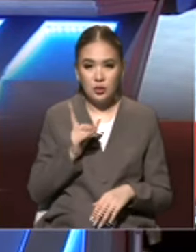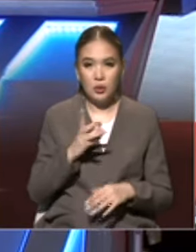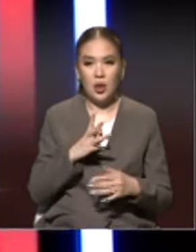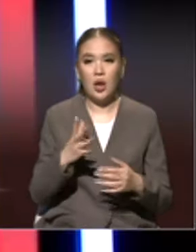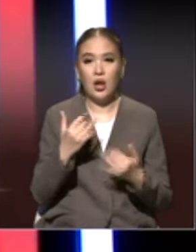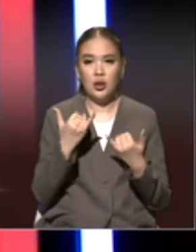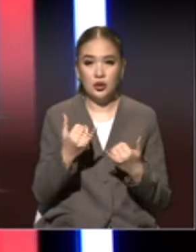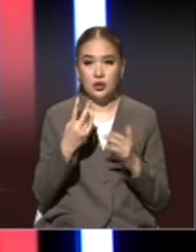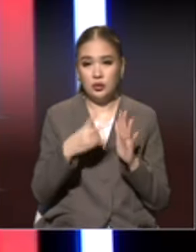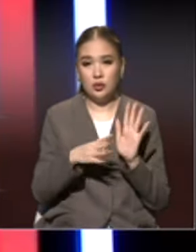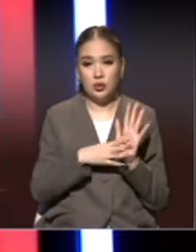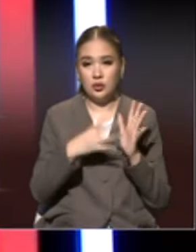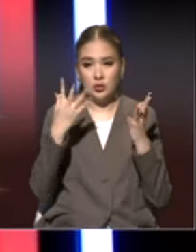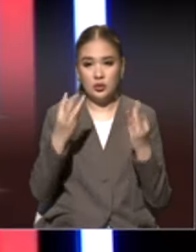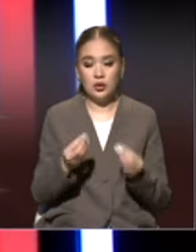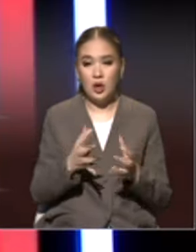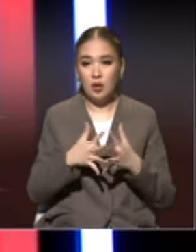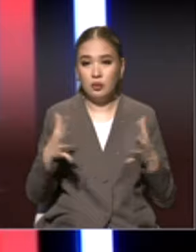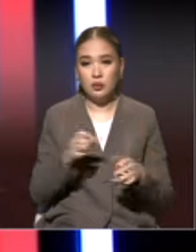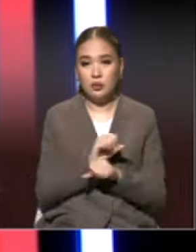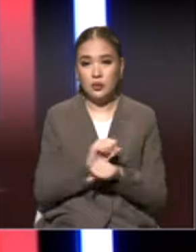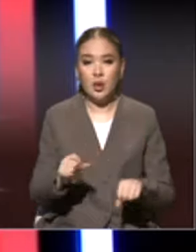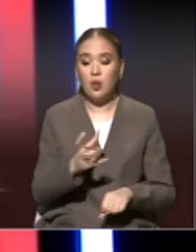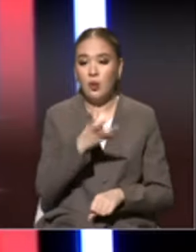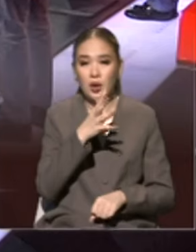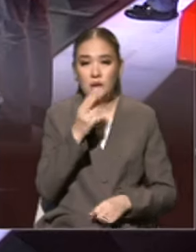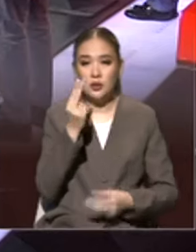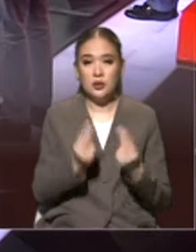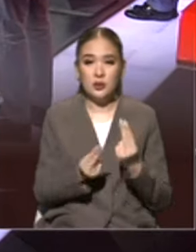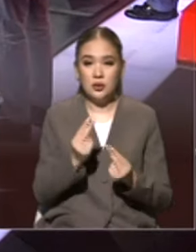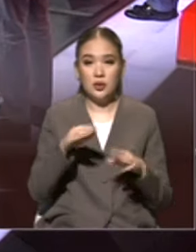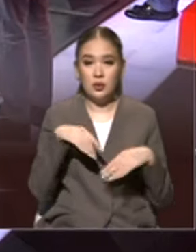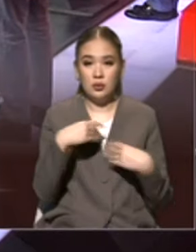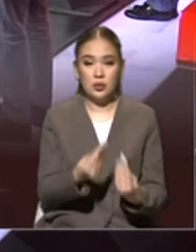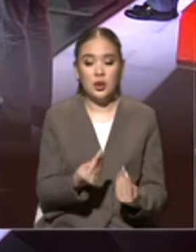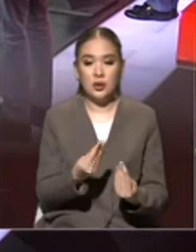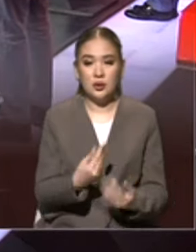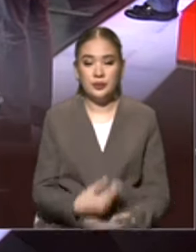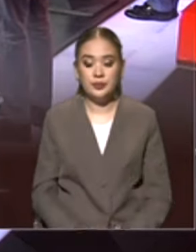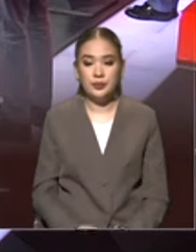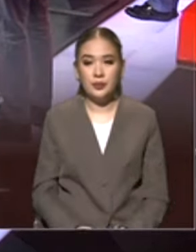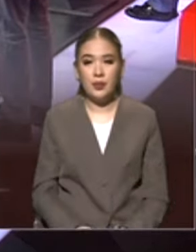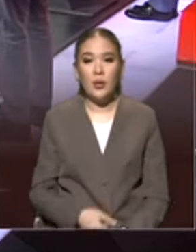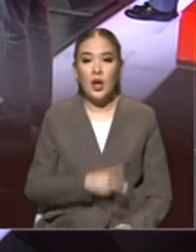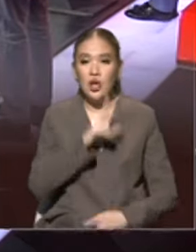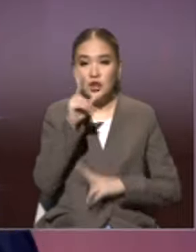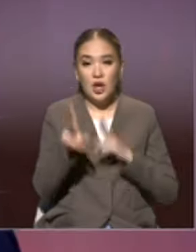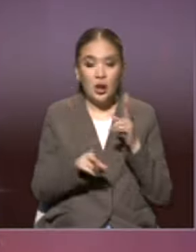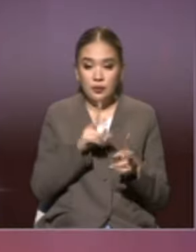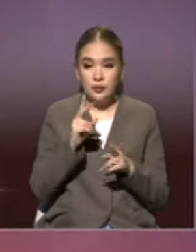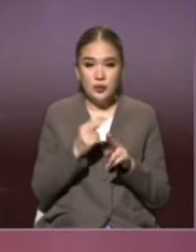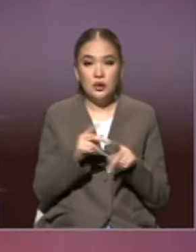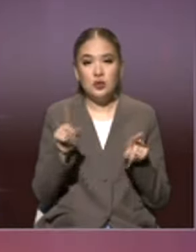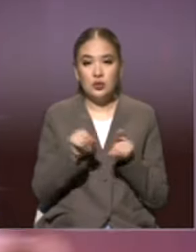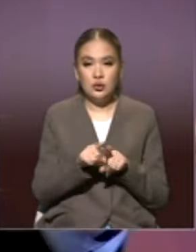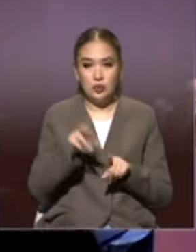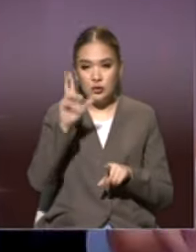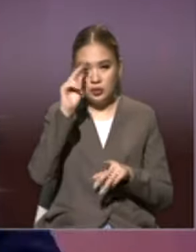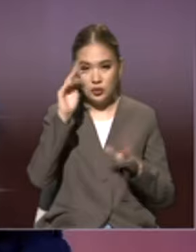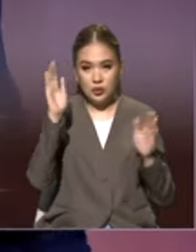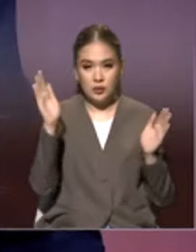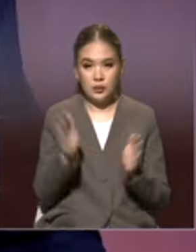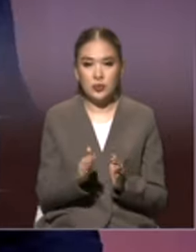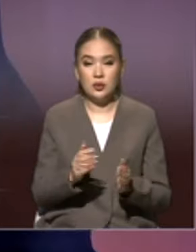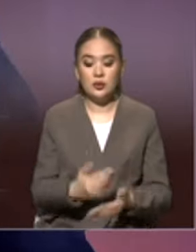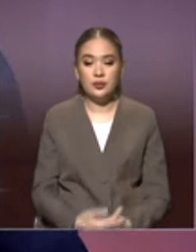қазір 29 күннен аспайды уақыты тендерді ұйымдастыруға. Үнкен ана жаңағы шағымдану мерзімі де қысқарды оның бәрі.